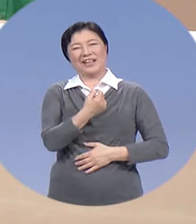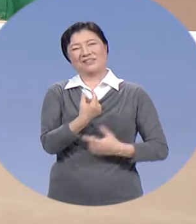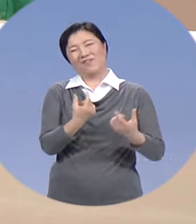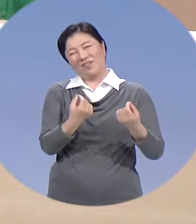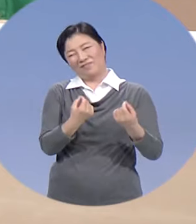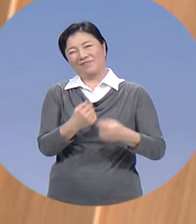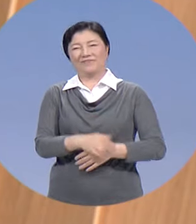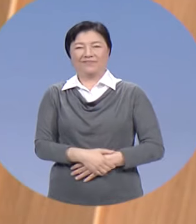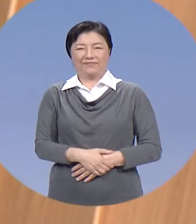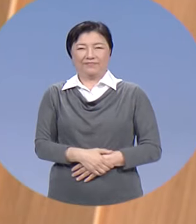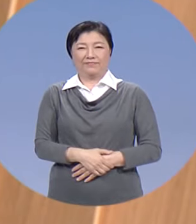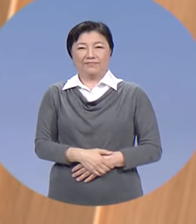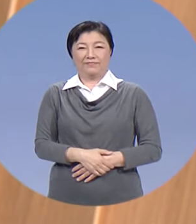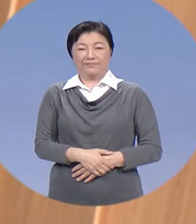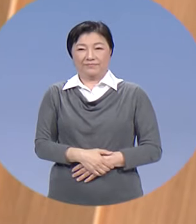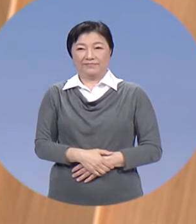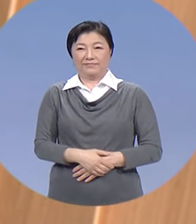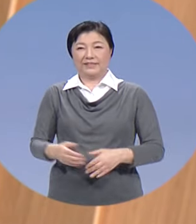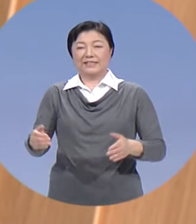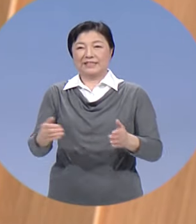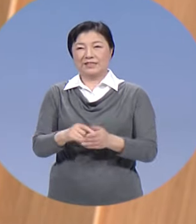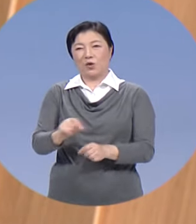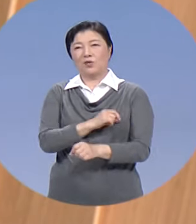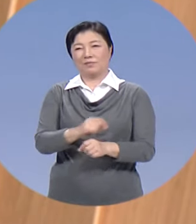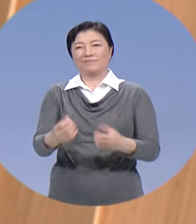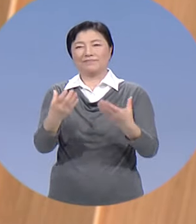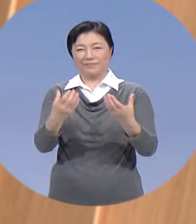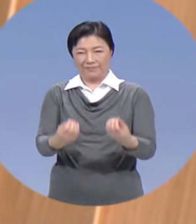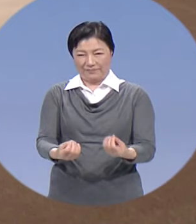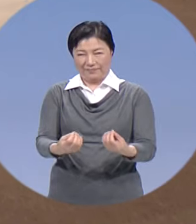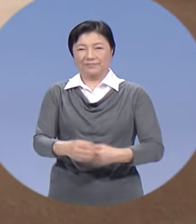。以上、特集でした。